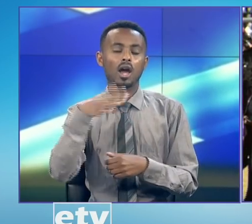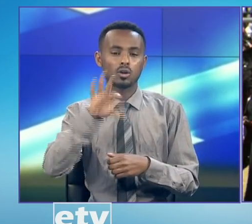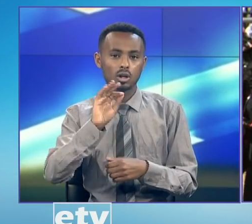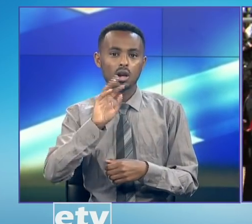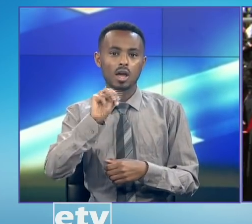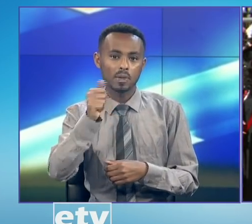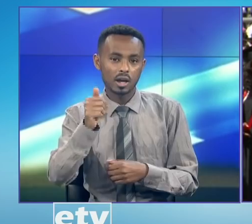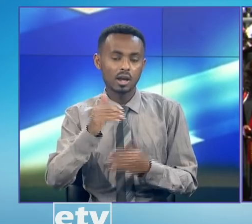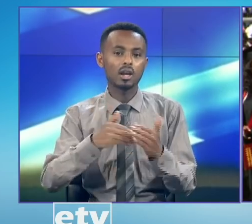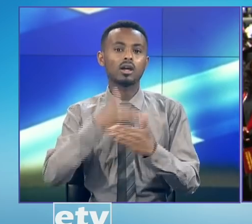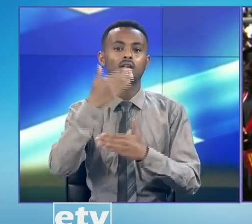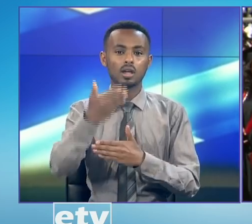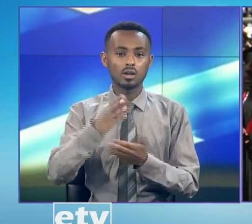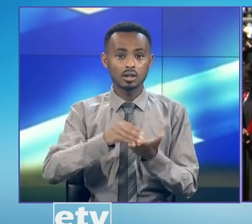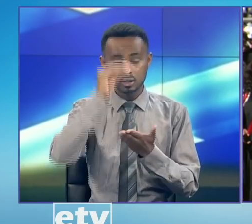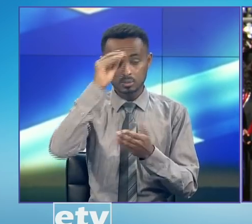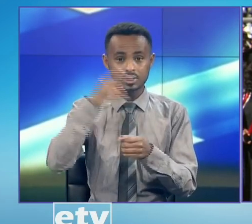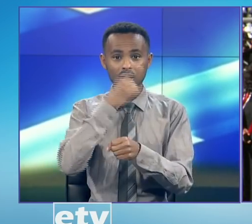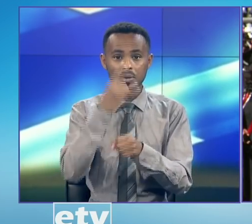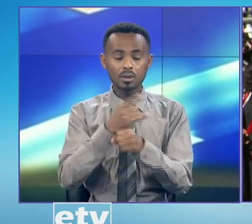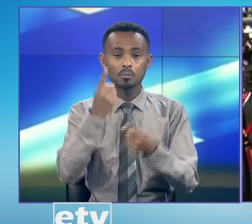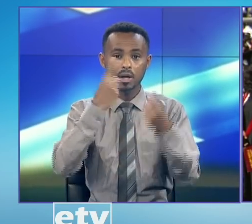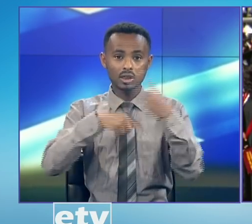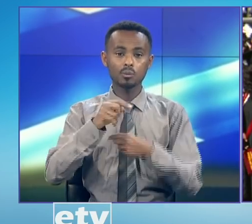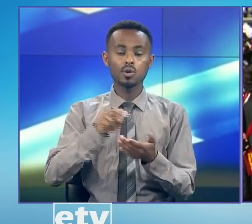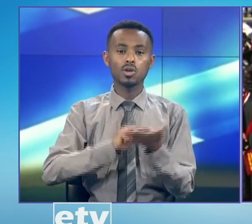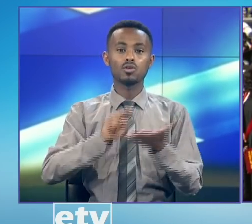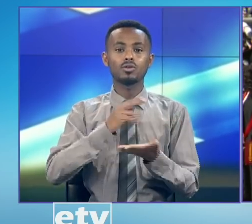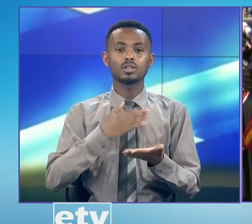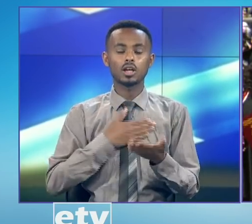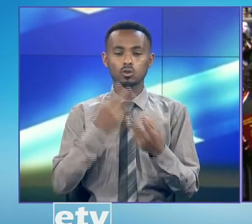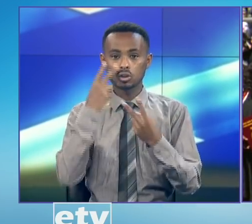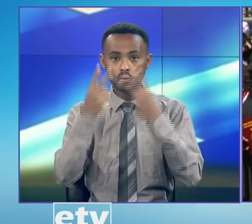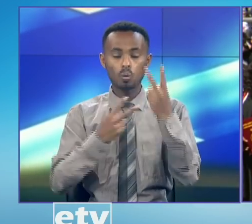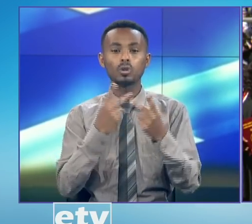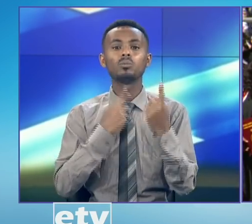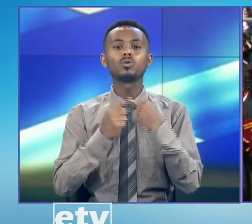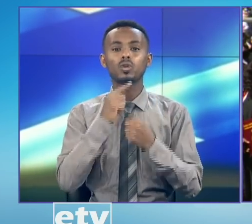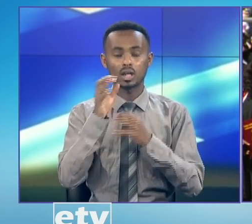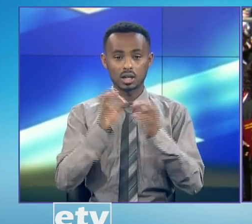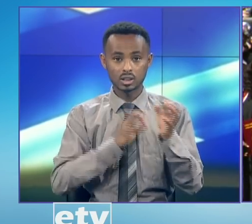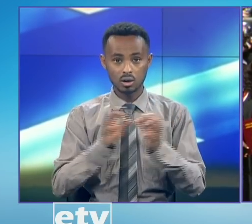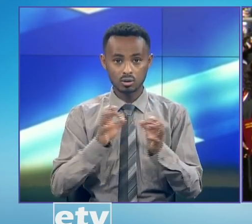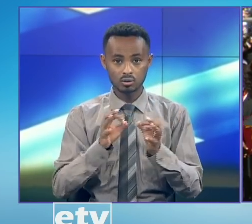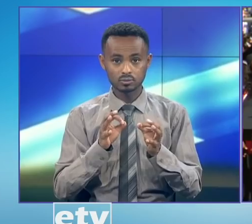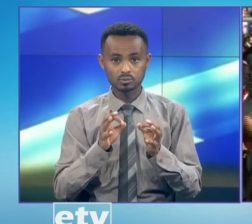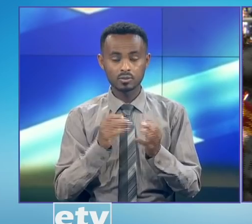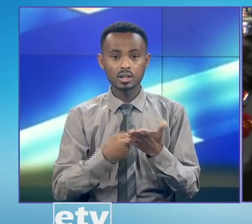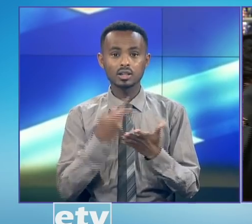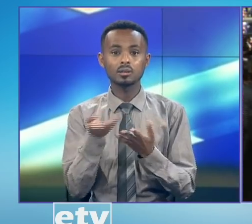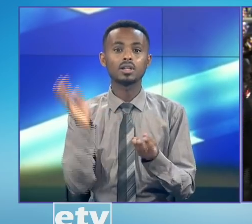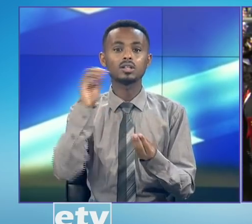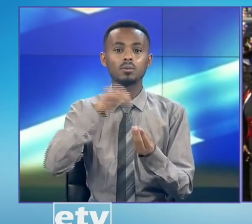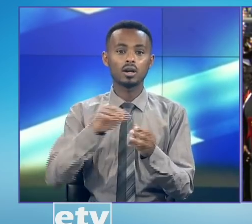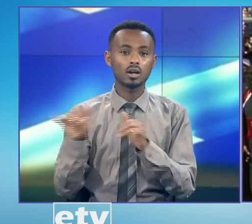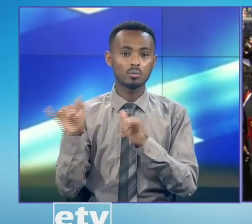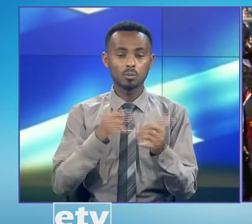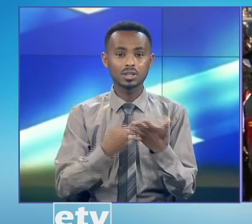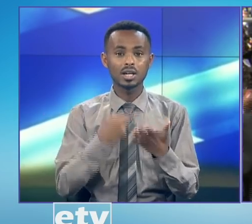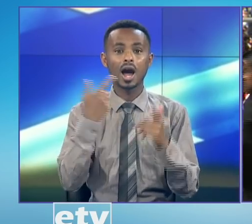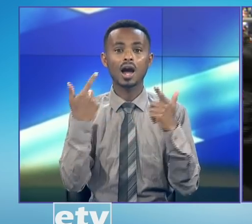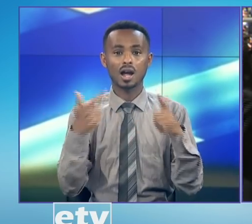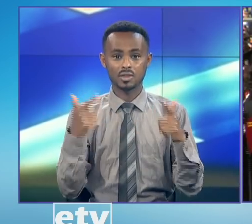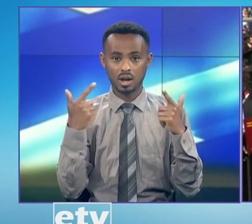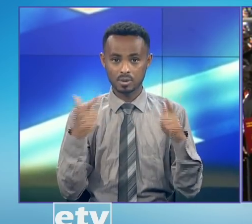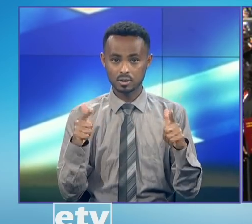ለሁለተኛው ለቀጣዩ የትምህርት ዘመንም መተው ዩኒቨርሲቲያችንን እንዲጎበኙ ምኞቴን እገልጻለሁ ከዚህ በተጨመረ ደግሞ በዚህ